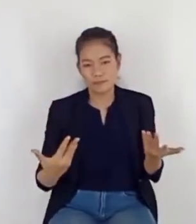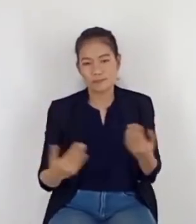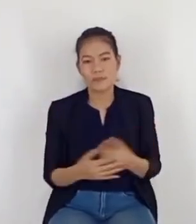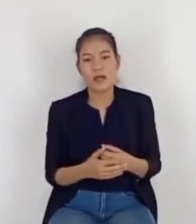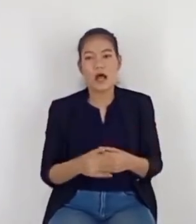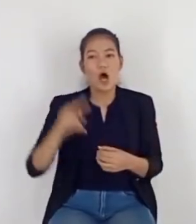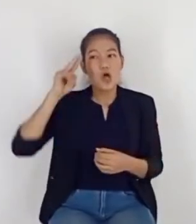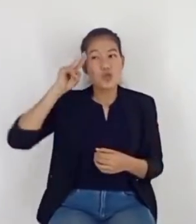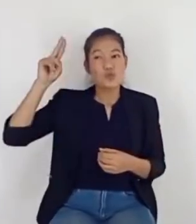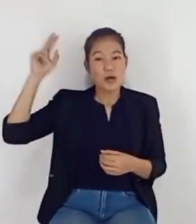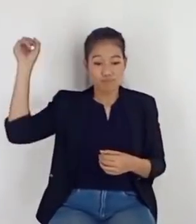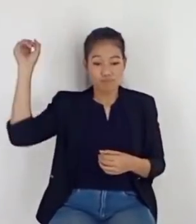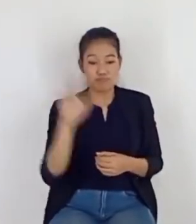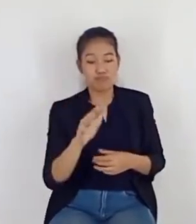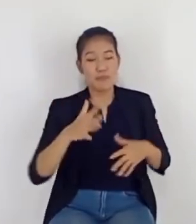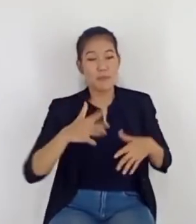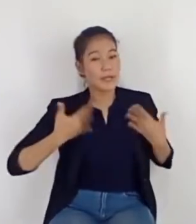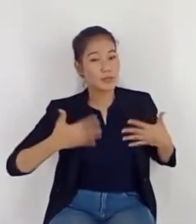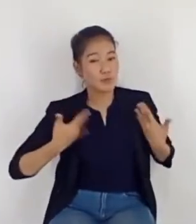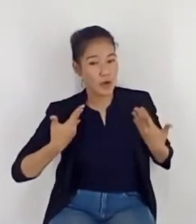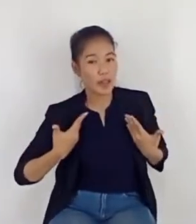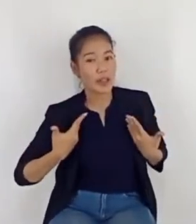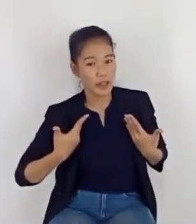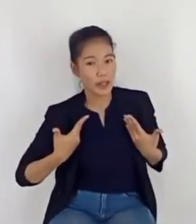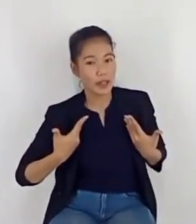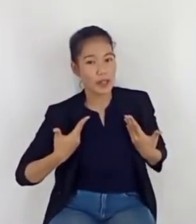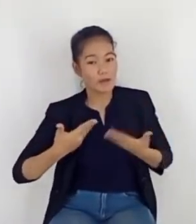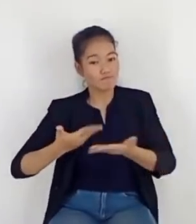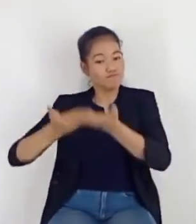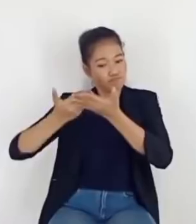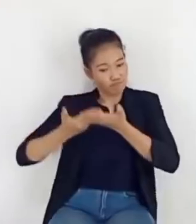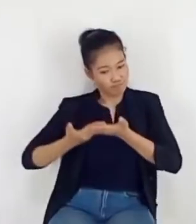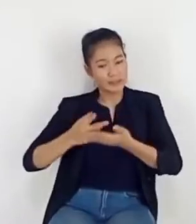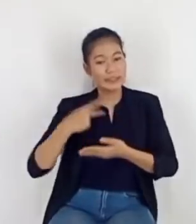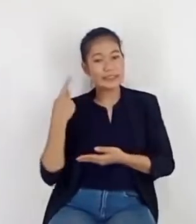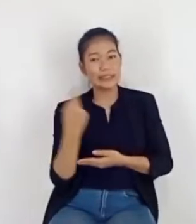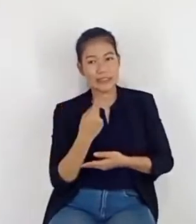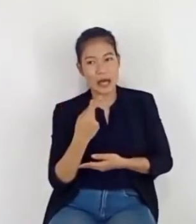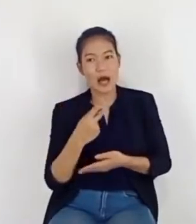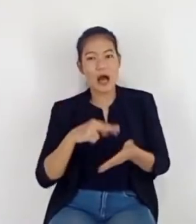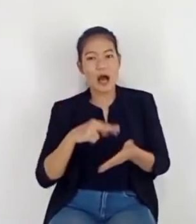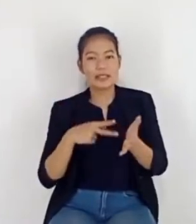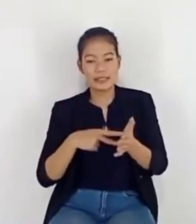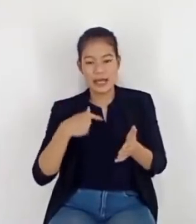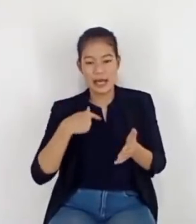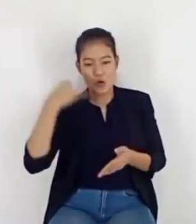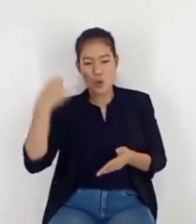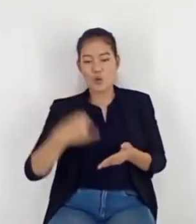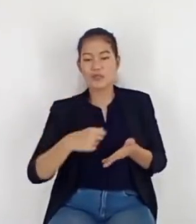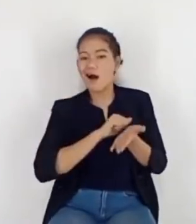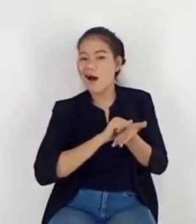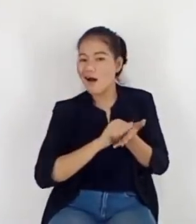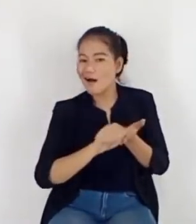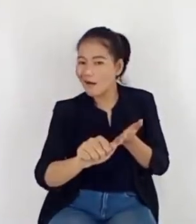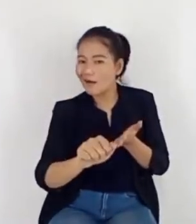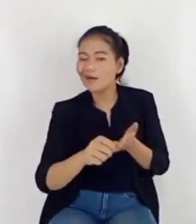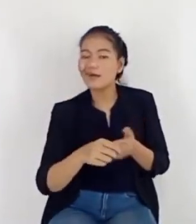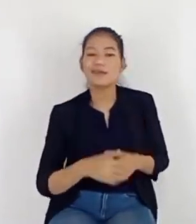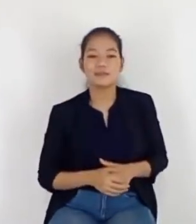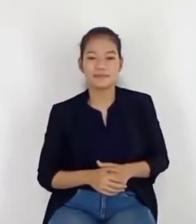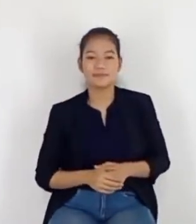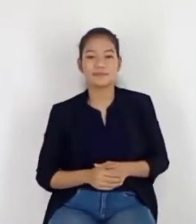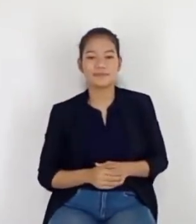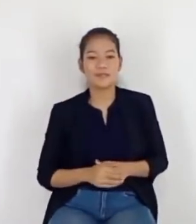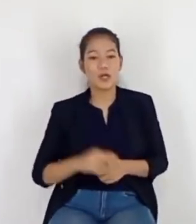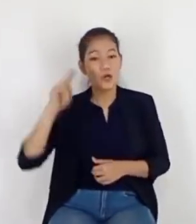Penghiburan dari Tuhan itu diberikan ketika kita diampuni dosa kita.